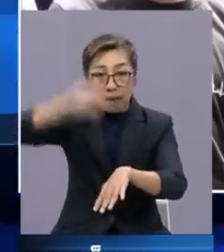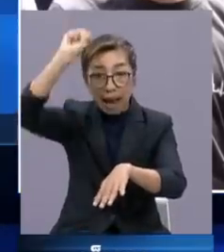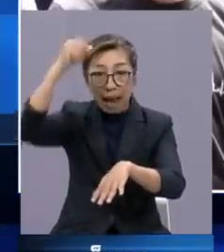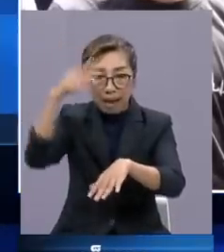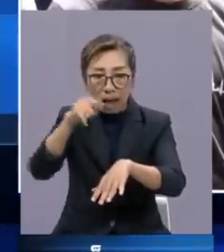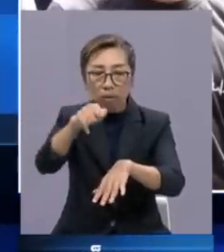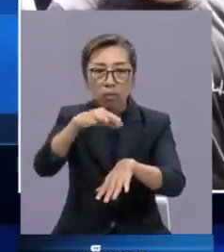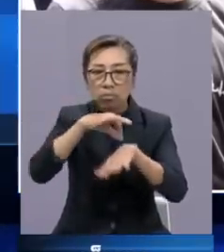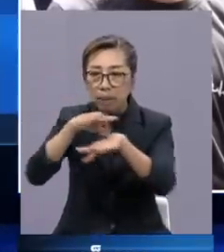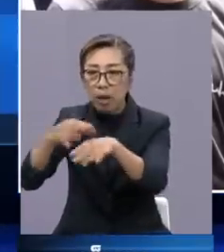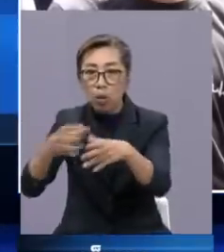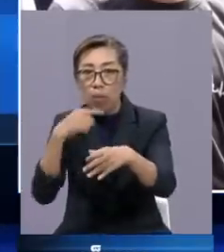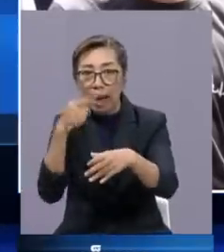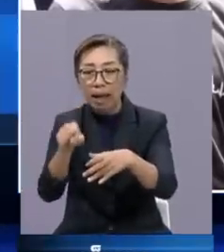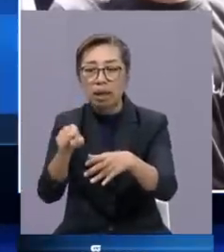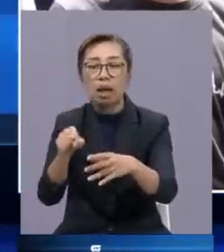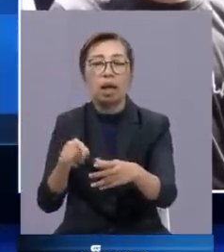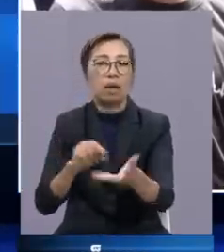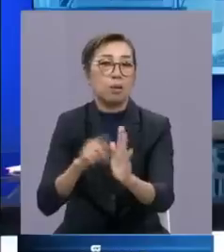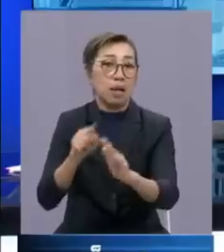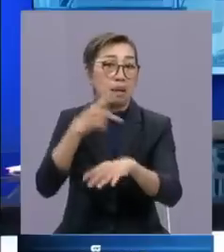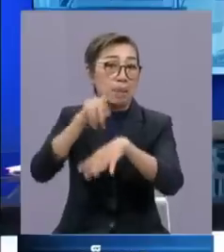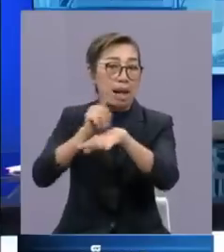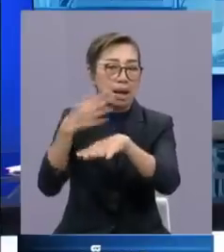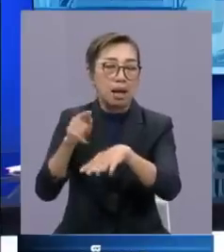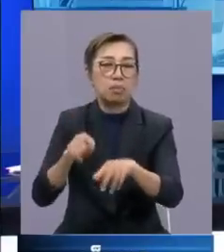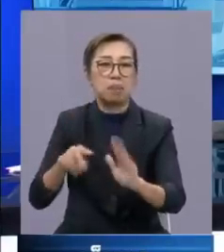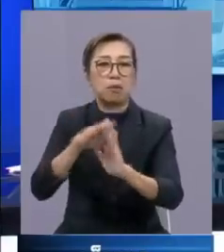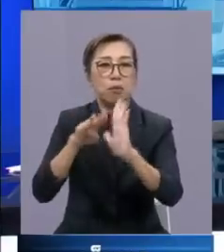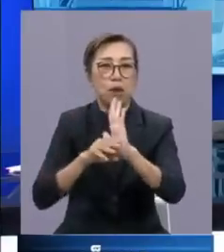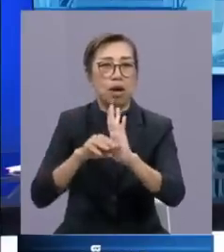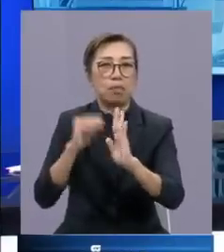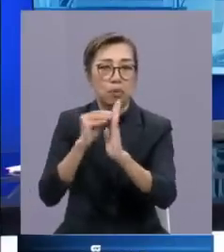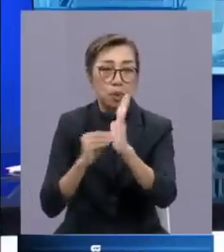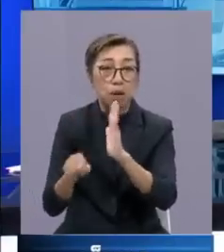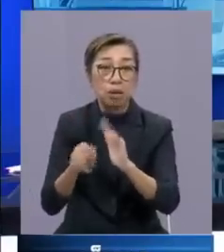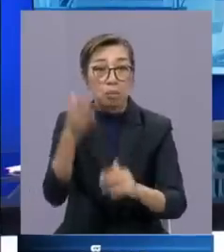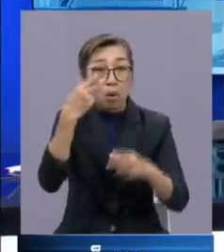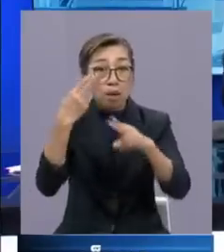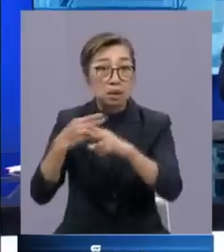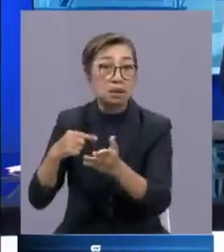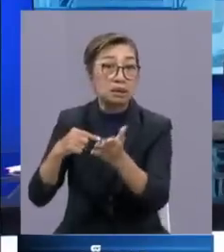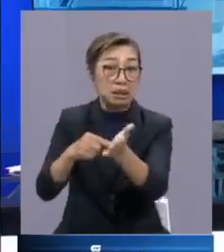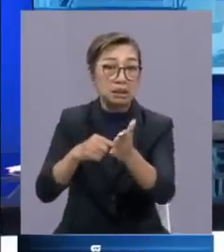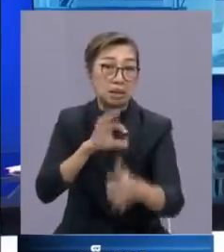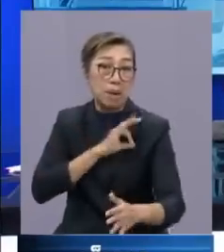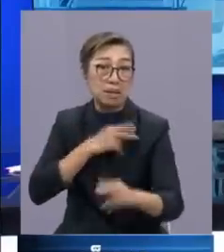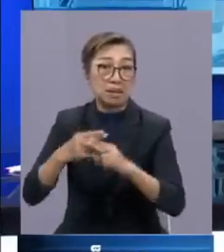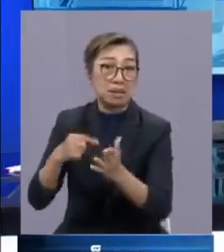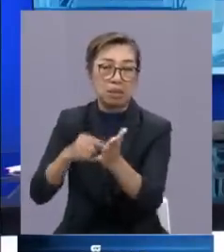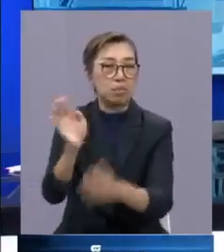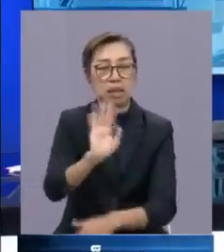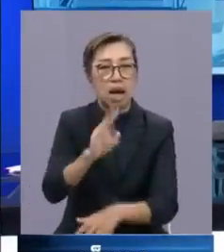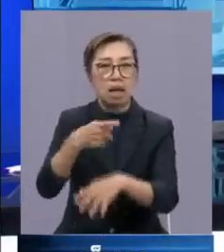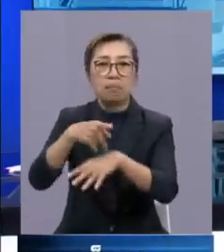คนของพรรคใดเนี่ยมันจะนำไปสู่การกำหนดวาระเพราะว่าไม่ใช่สามารถว่าสมาชิกจะสามารถเสนอชื่อได้เลยมันต้องกำหนดวาระการ